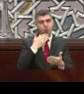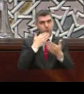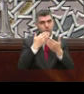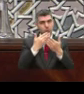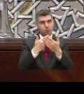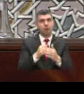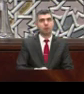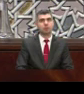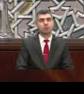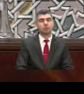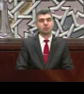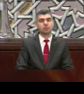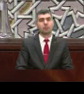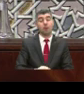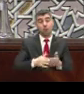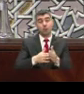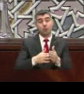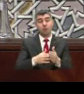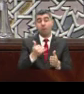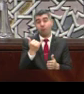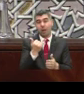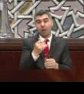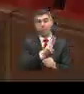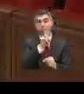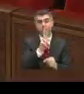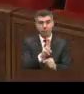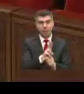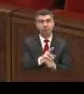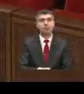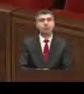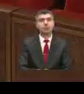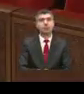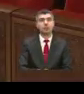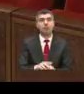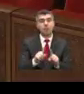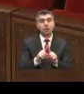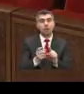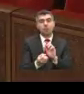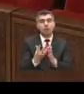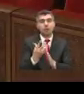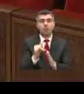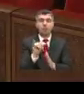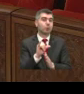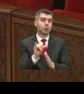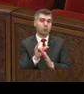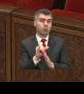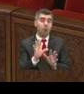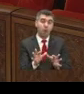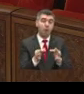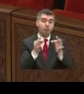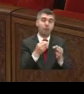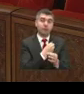النائبة. أعتقد أنه الأهم في هذا السؤال هو أن نتكلم عن التطور الذي حصل في قطاع الصحة وفي